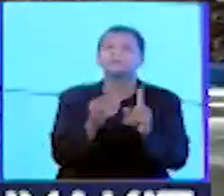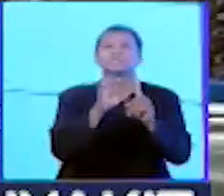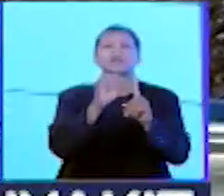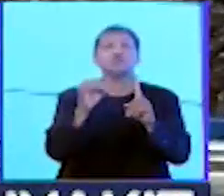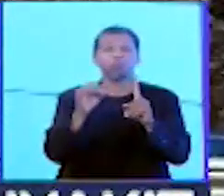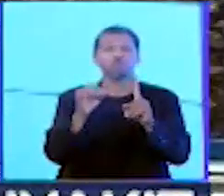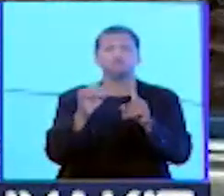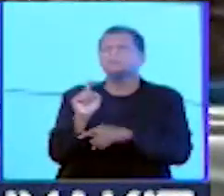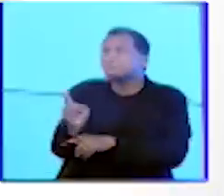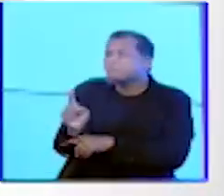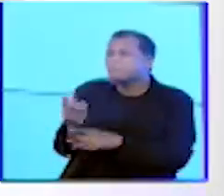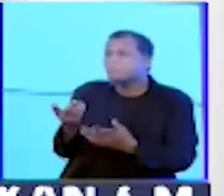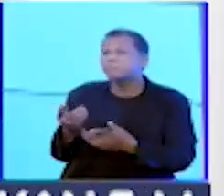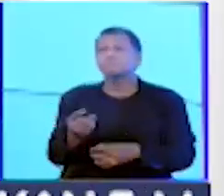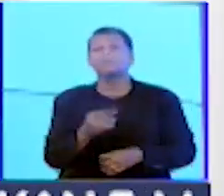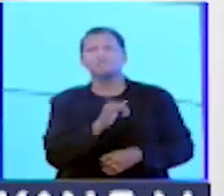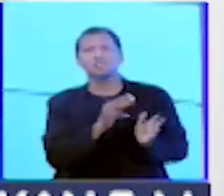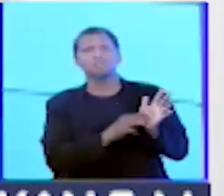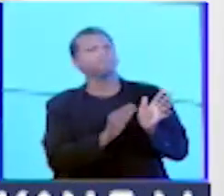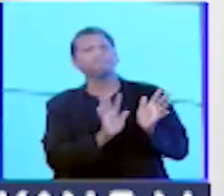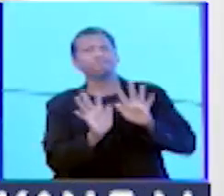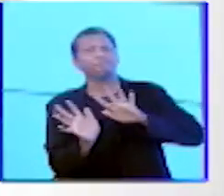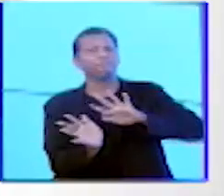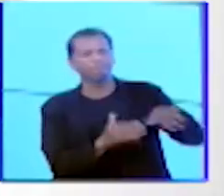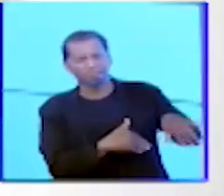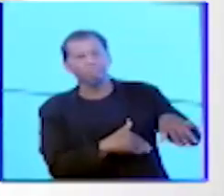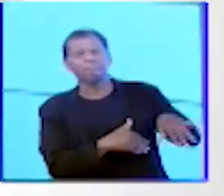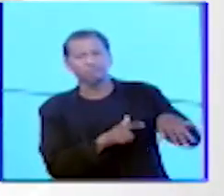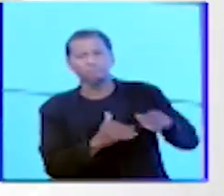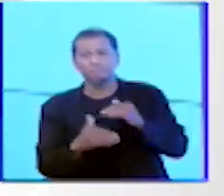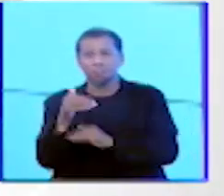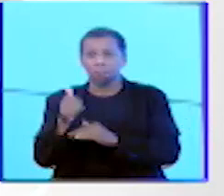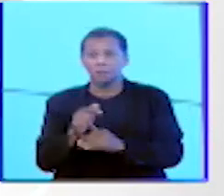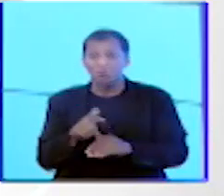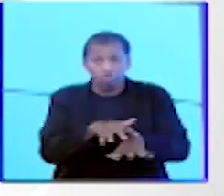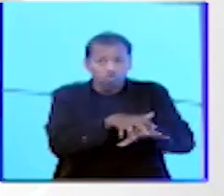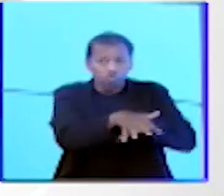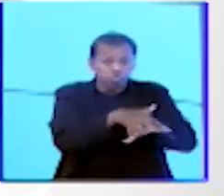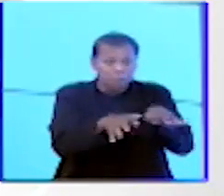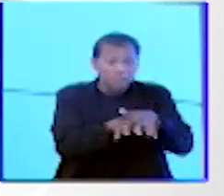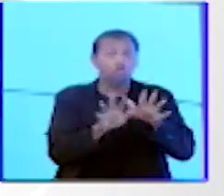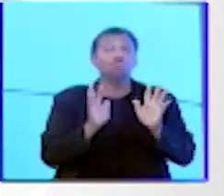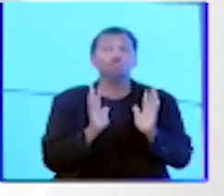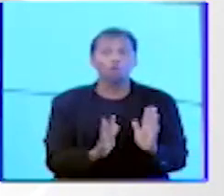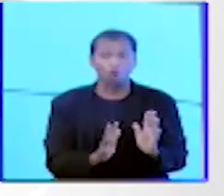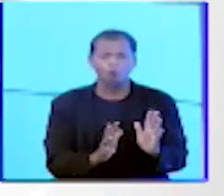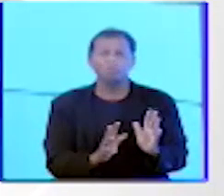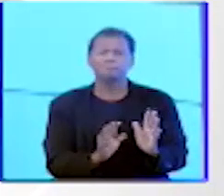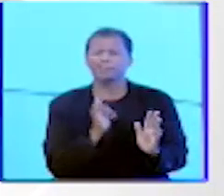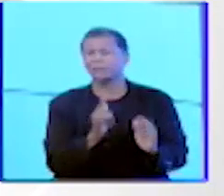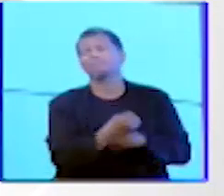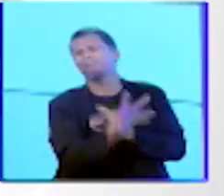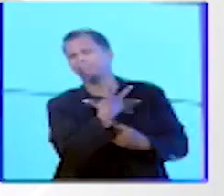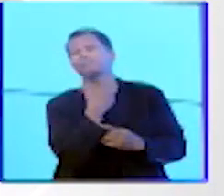menerapkan 3M. Jika hanya mencuci tangan saja masih beresiko tertular 65%. Sementara